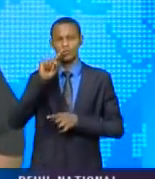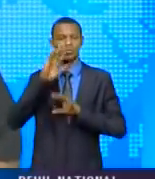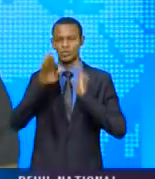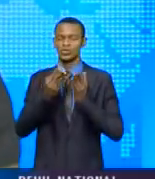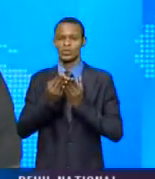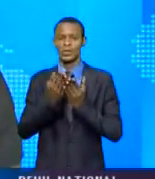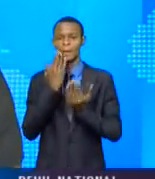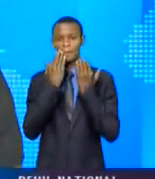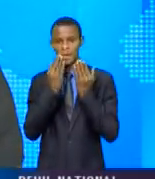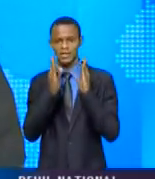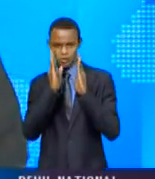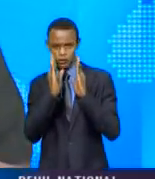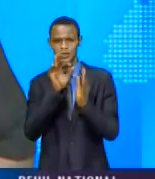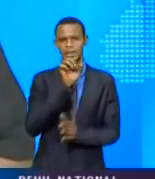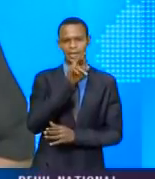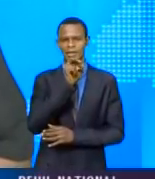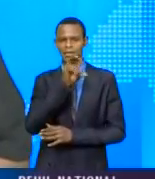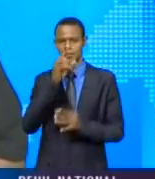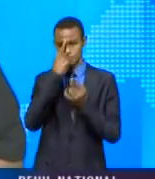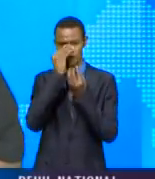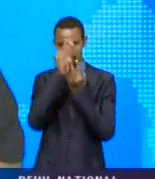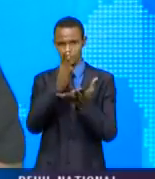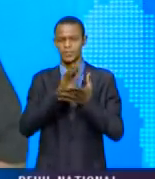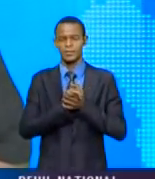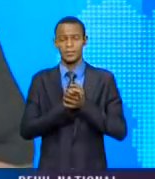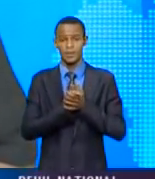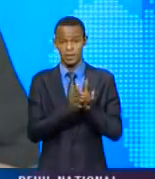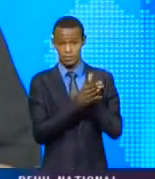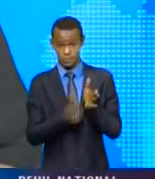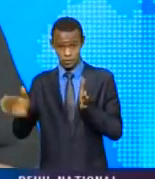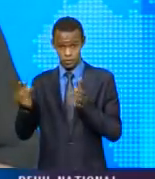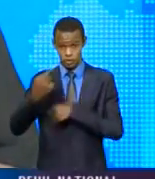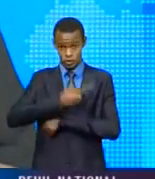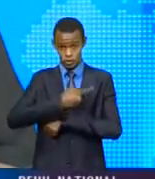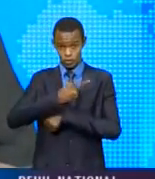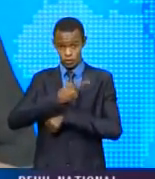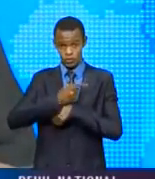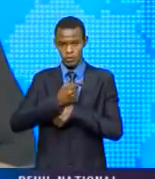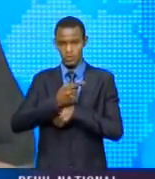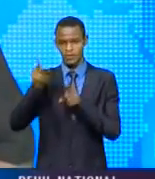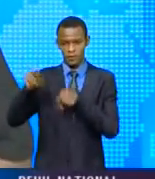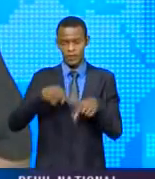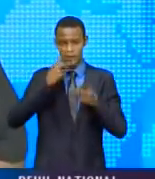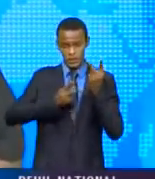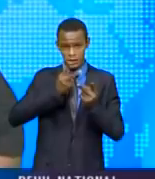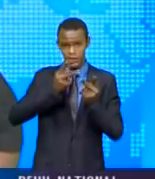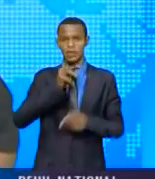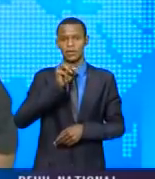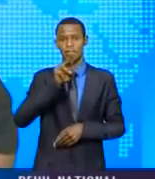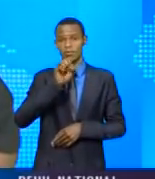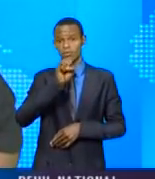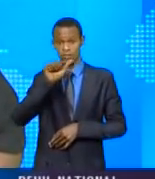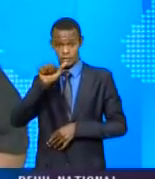pour vous informer pendant son séjour de travail à kinshasa moussa faki mahamat président de la